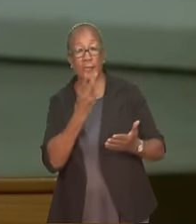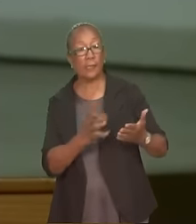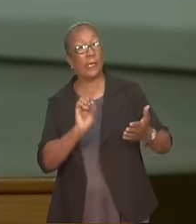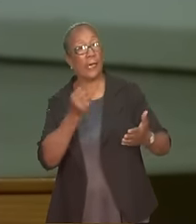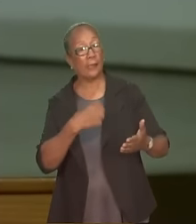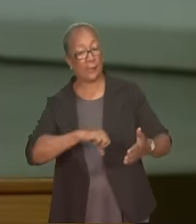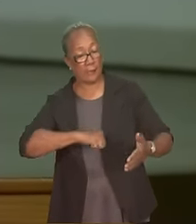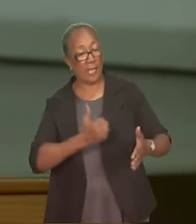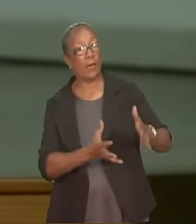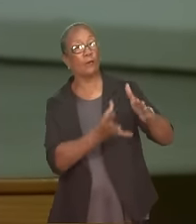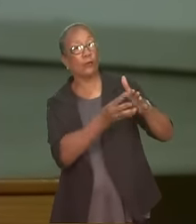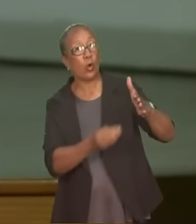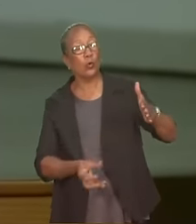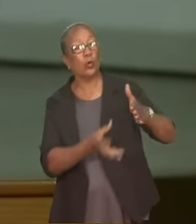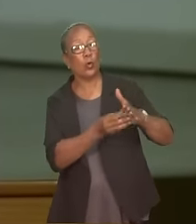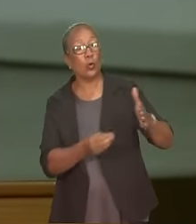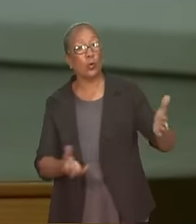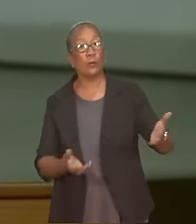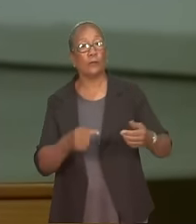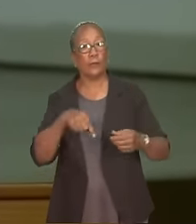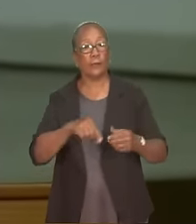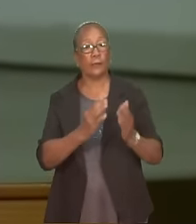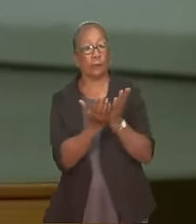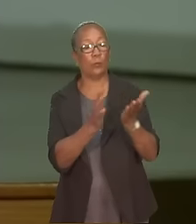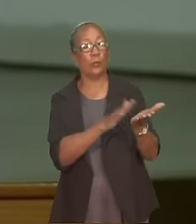de digitale versie van dit boek.